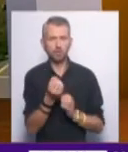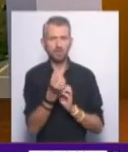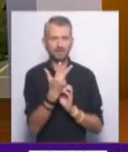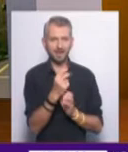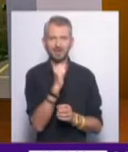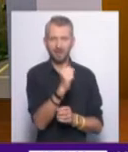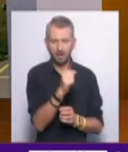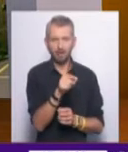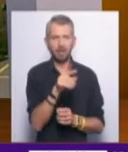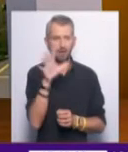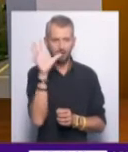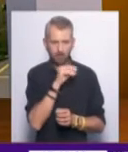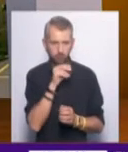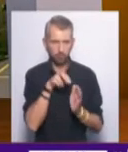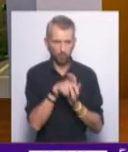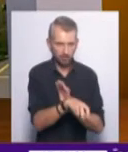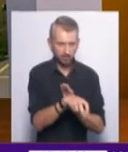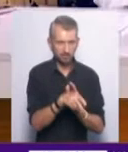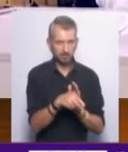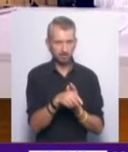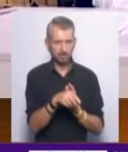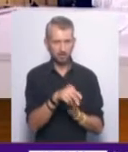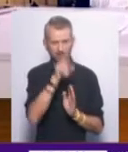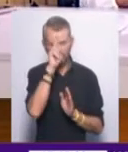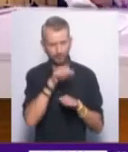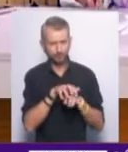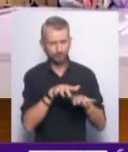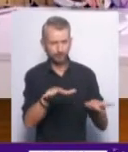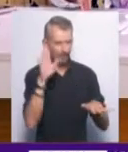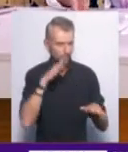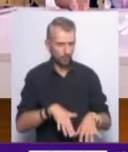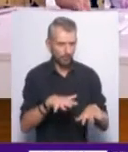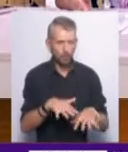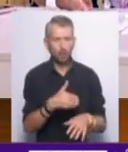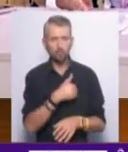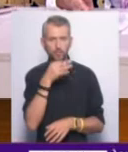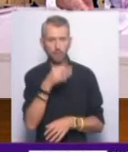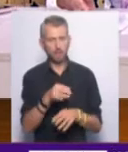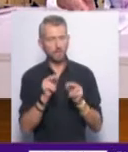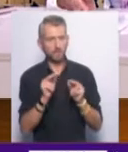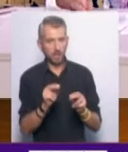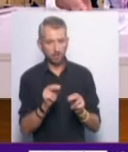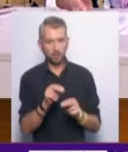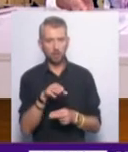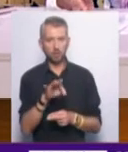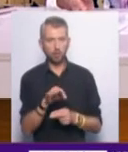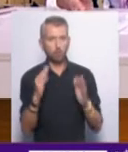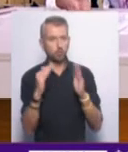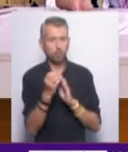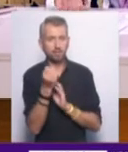13А туди можна було зайти з такими тарганами і водою, то я хочу сказати відверто, то в